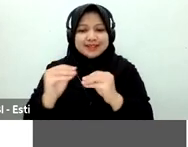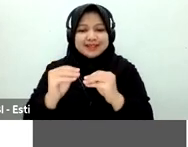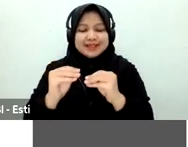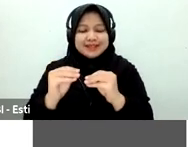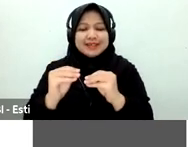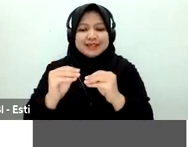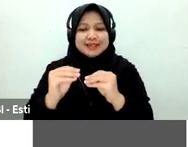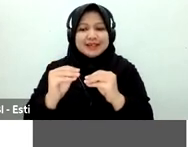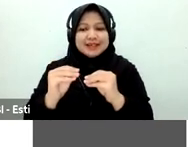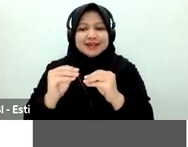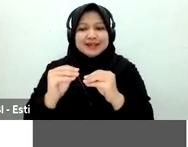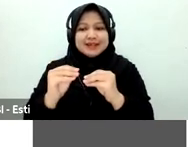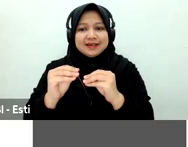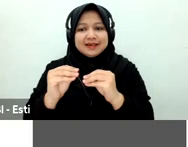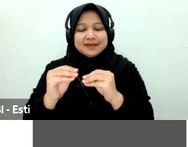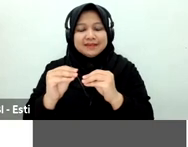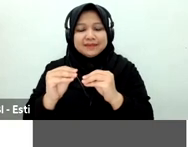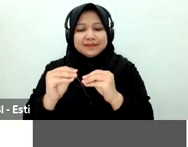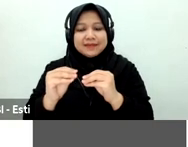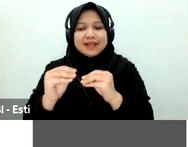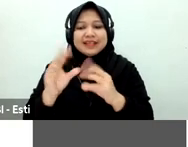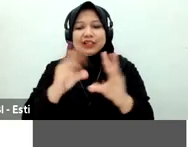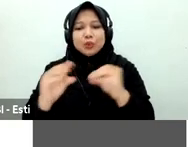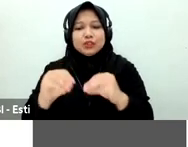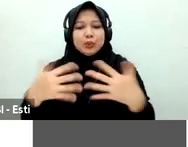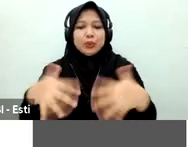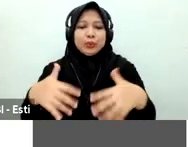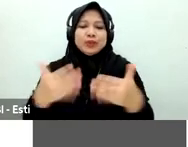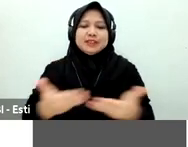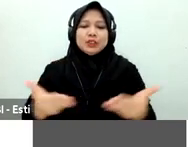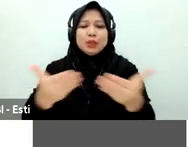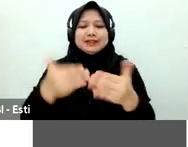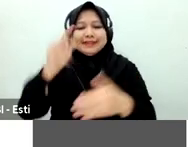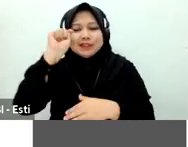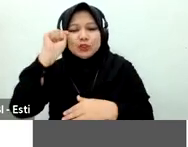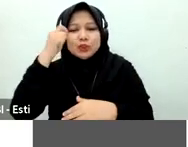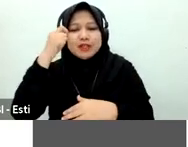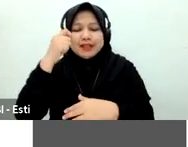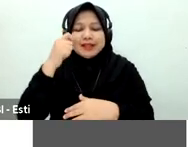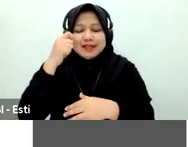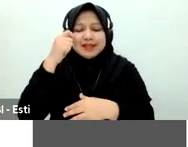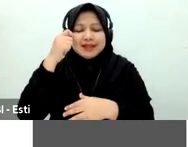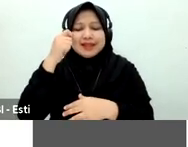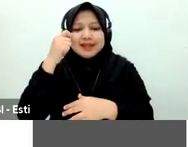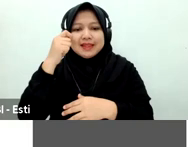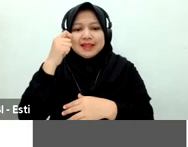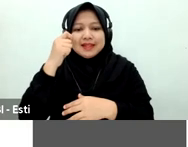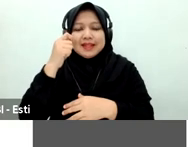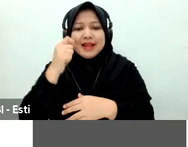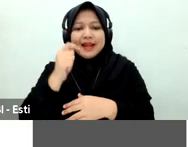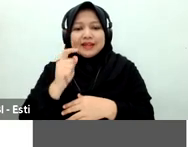yang tidak boleh dilewatkan Ahmad is begitu misalnya tentang eh eh